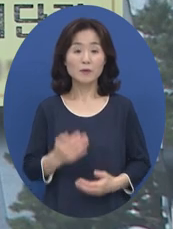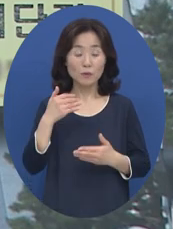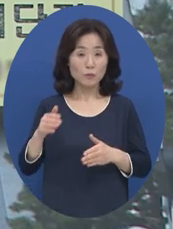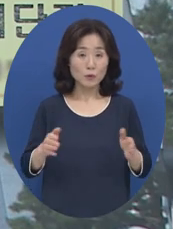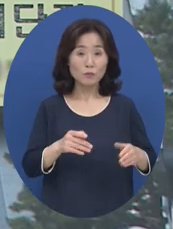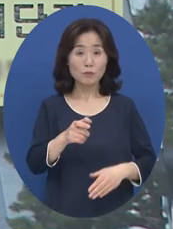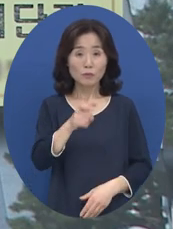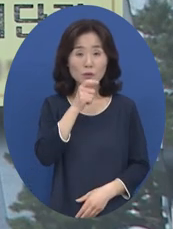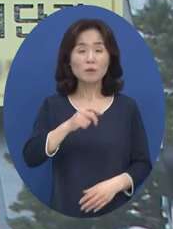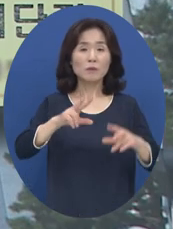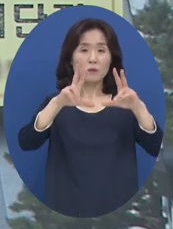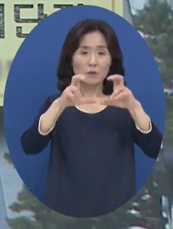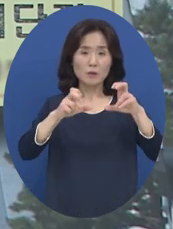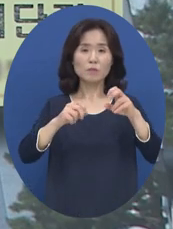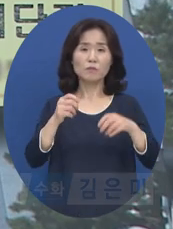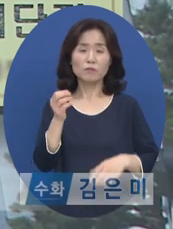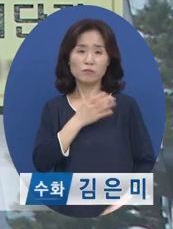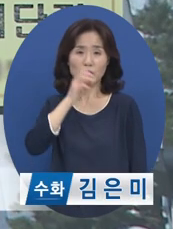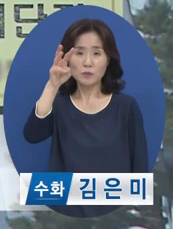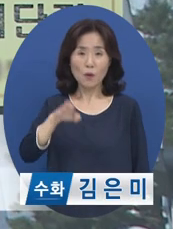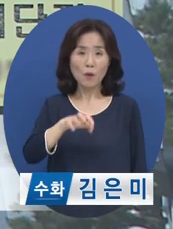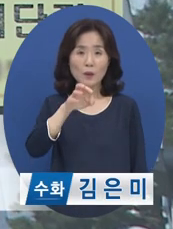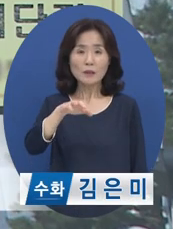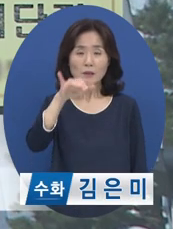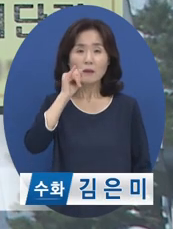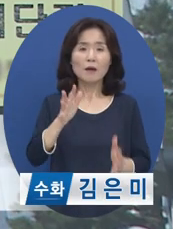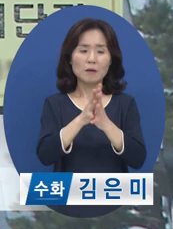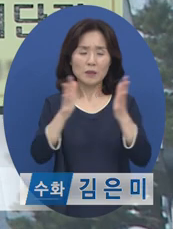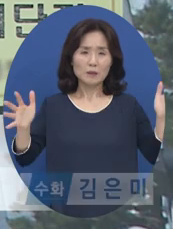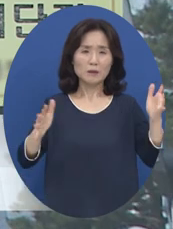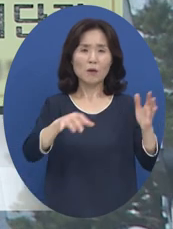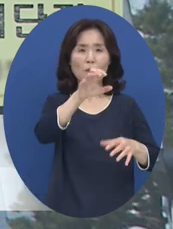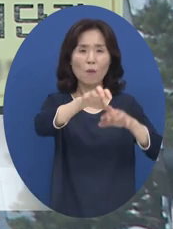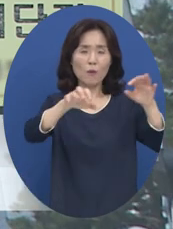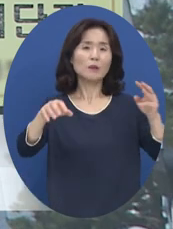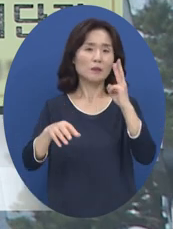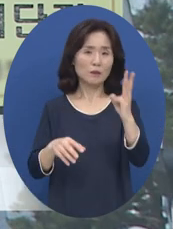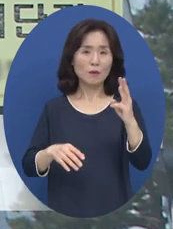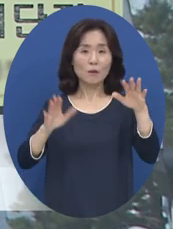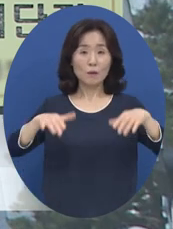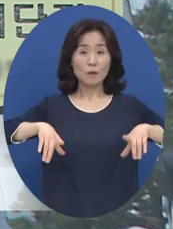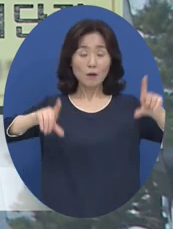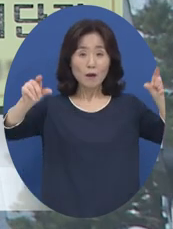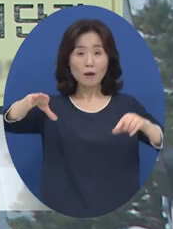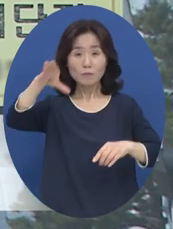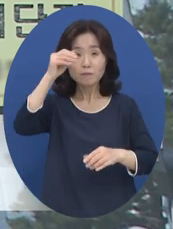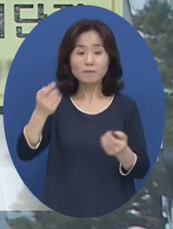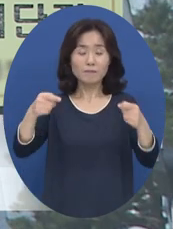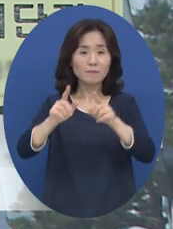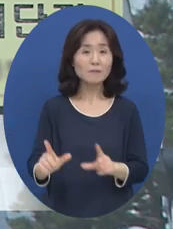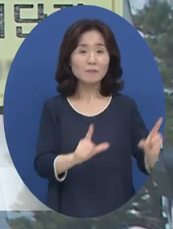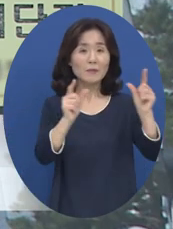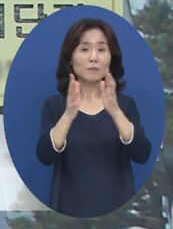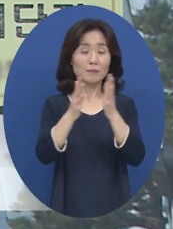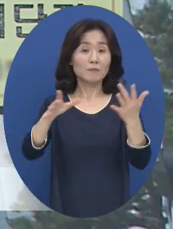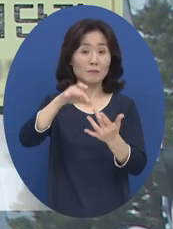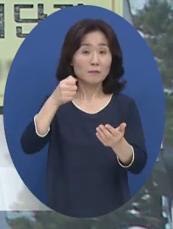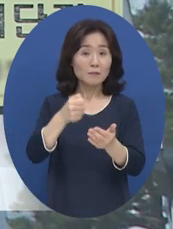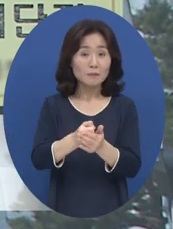경기도가 수원과 성남, 그리고 부천에 소재한 아파트 단지 세 곳을 올해 모범 상생 아파트로 선정했습니다.